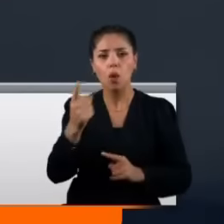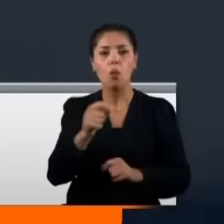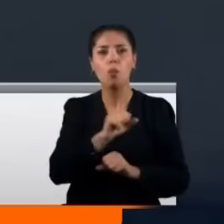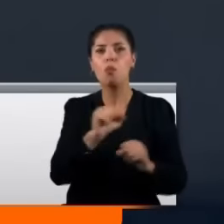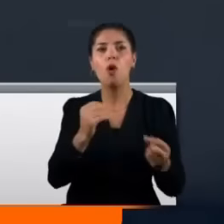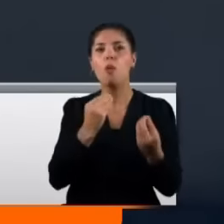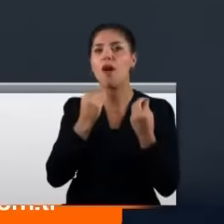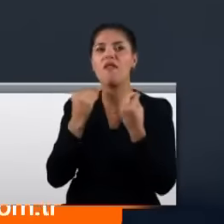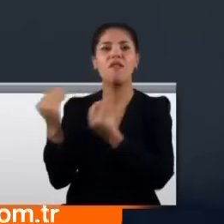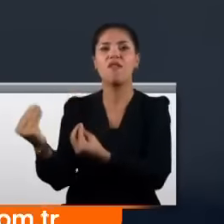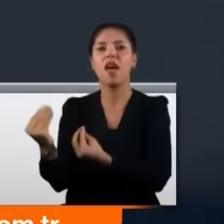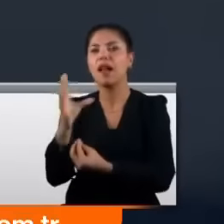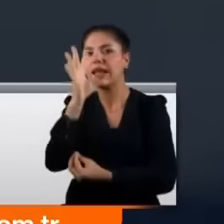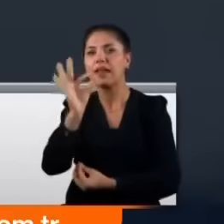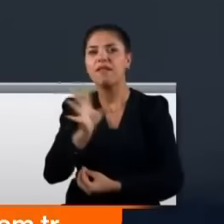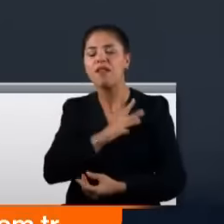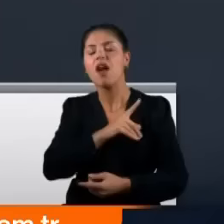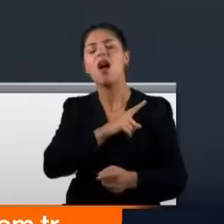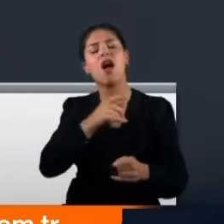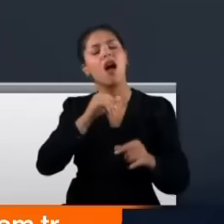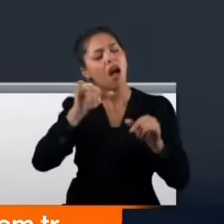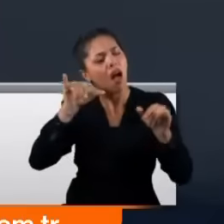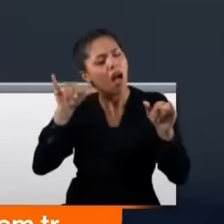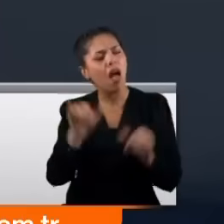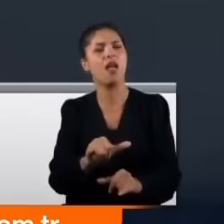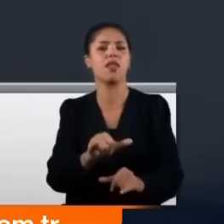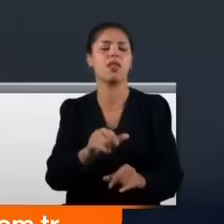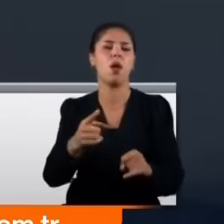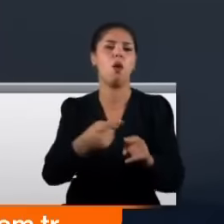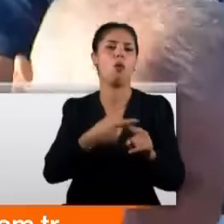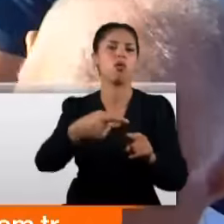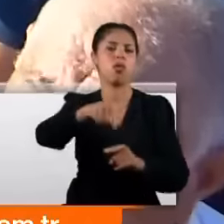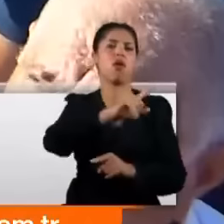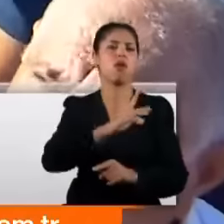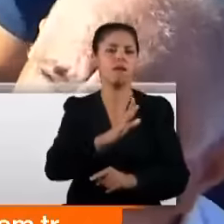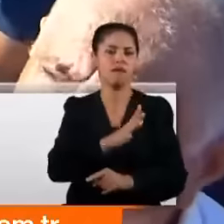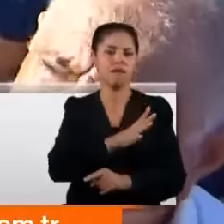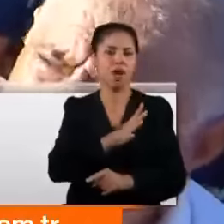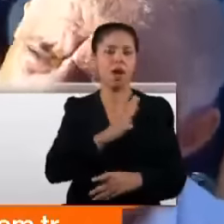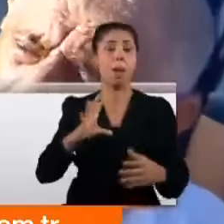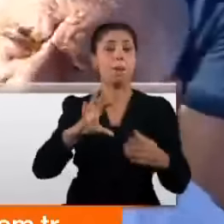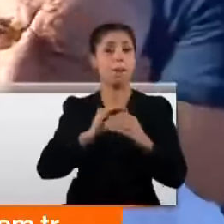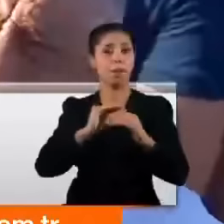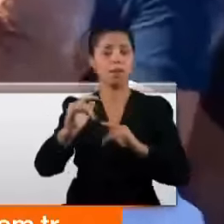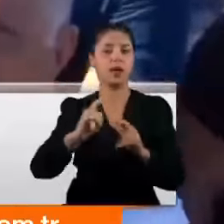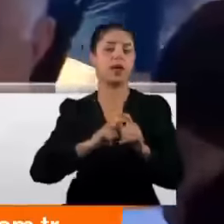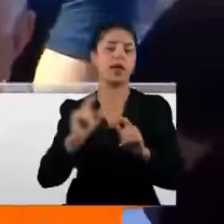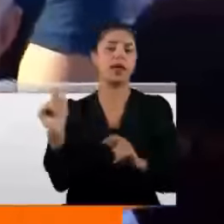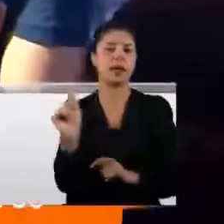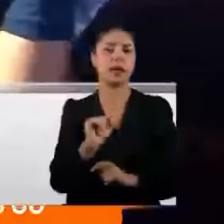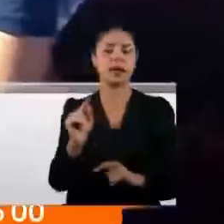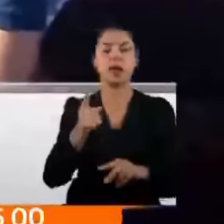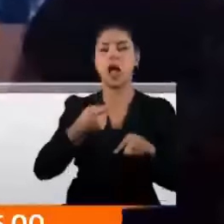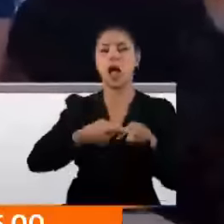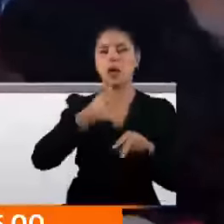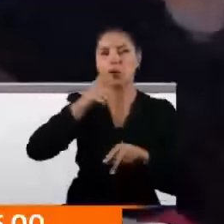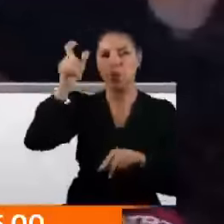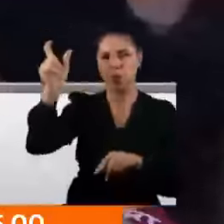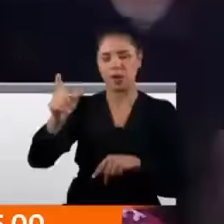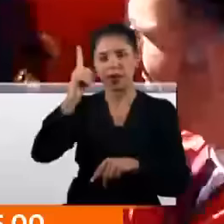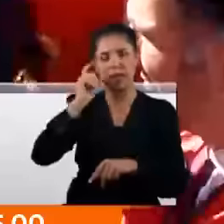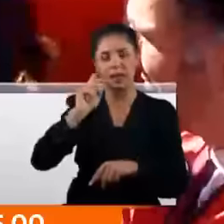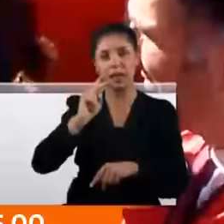temin edenler de aynı derecede ortaktır. Birleşmiş Milletler Genel Sekreteri Antonio Guterres'in